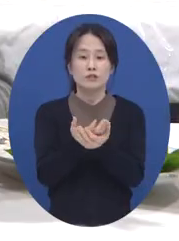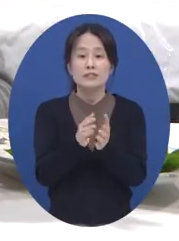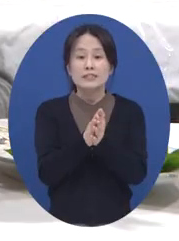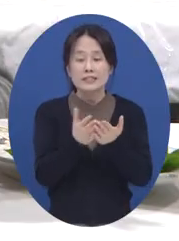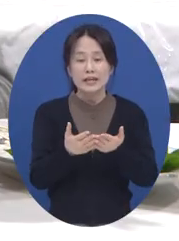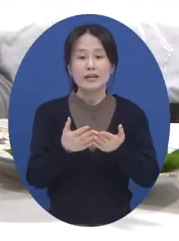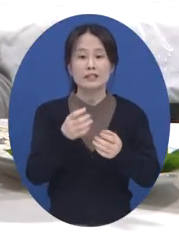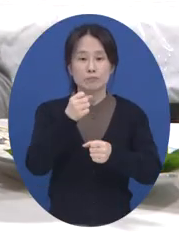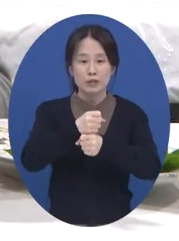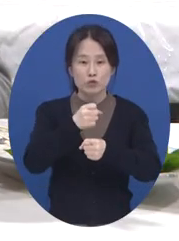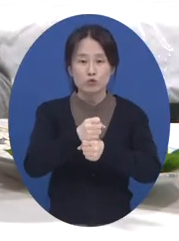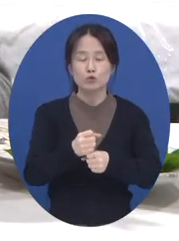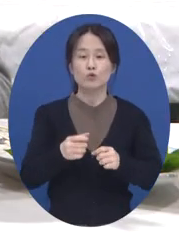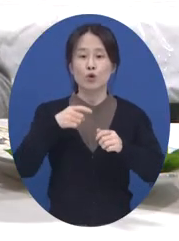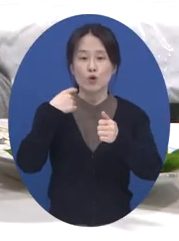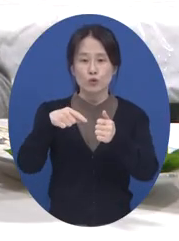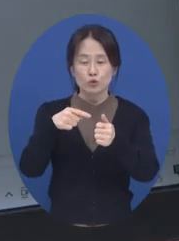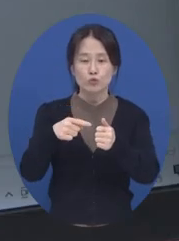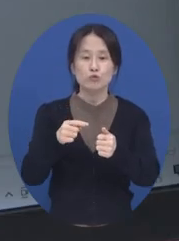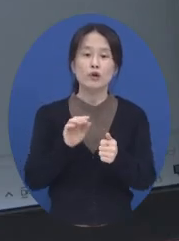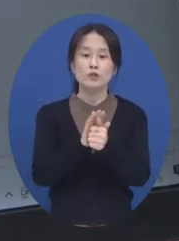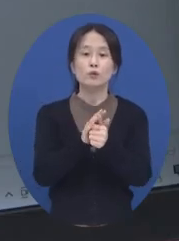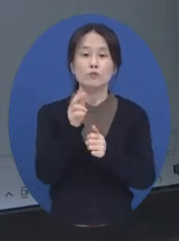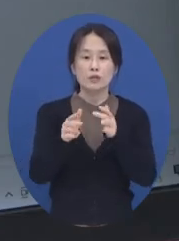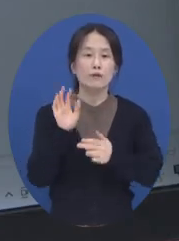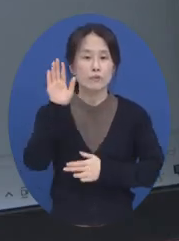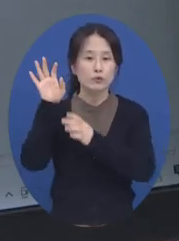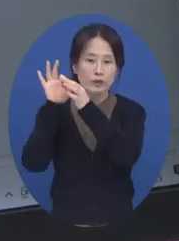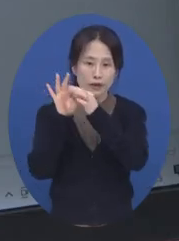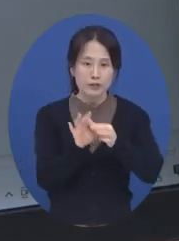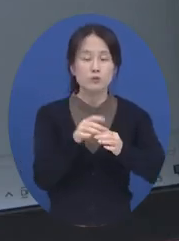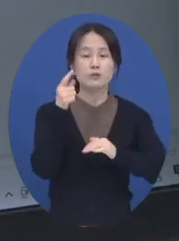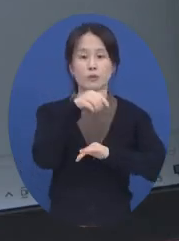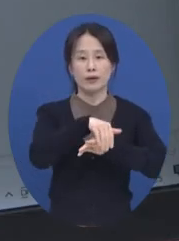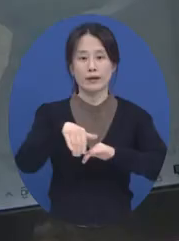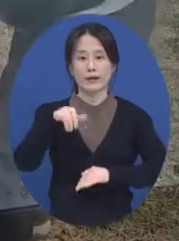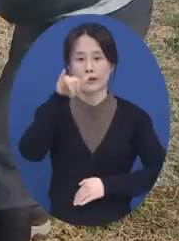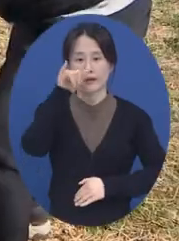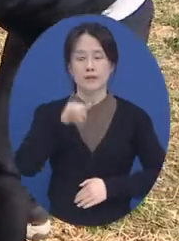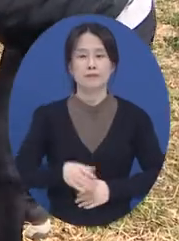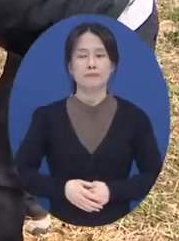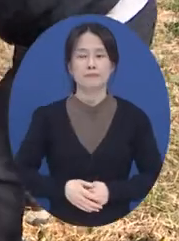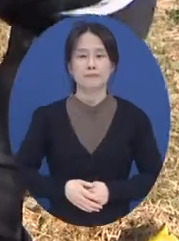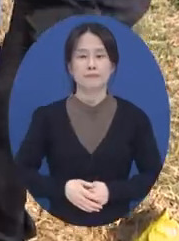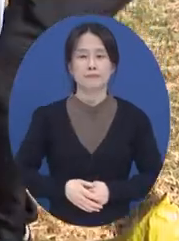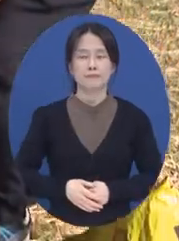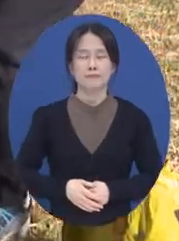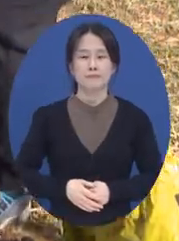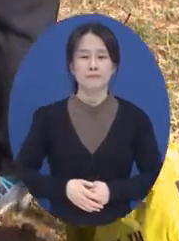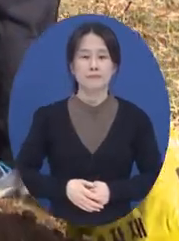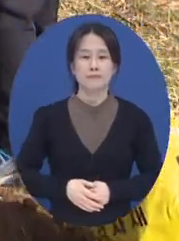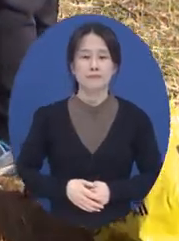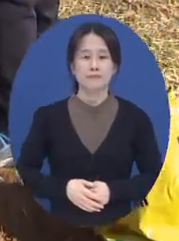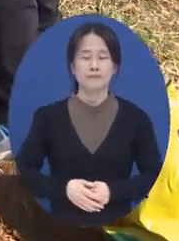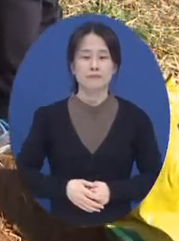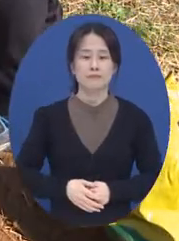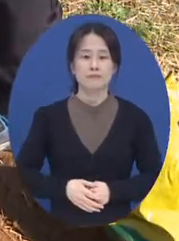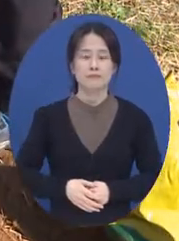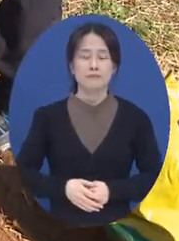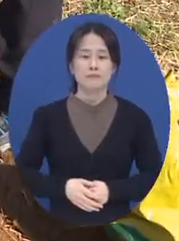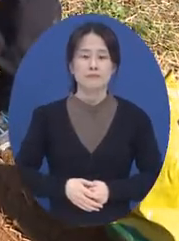신규 농업인을 위한 교육과 지원 사업을 앞으로도 이어간다는 계획입니다. 경기지TV 구영슬입니다.